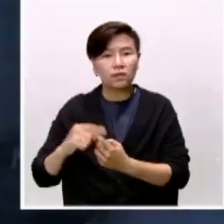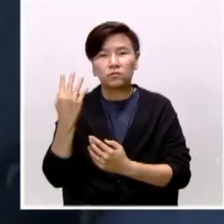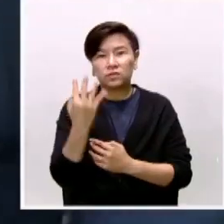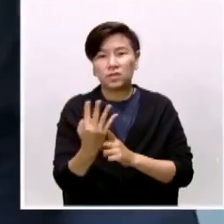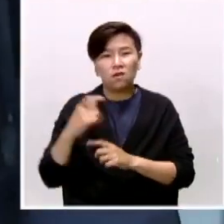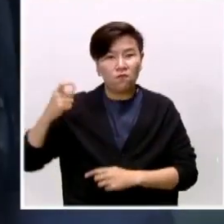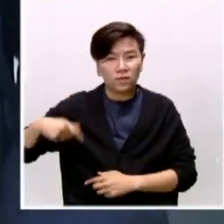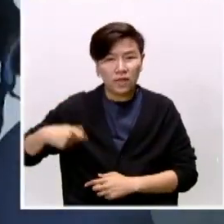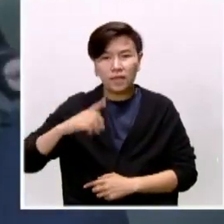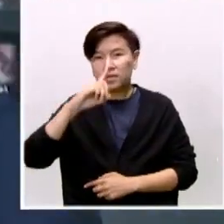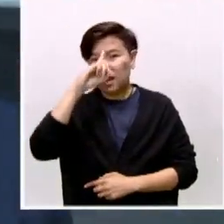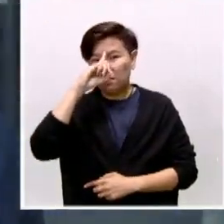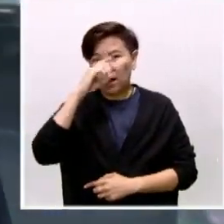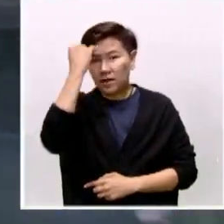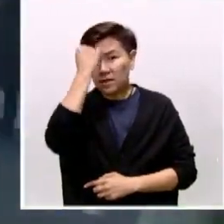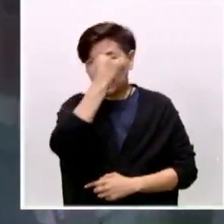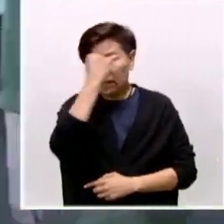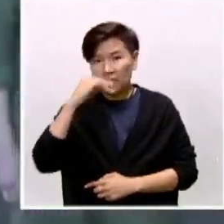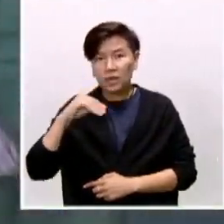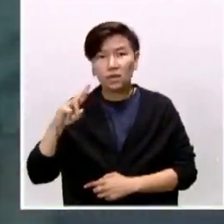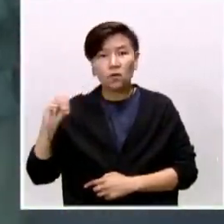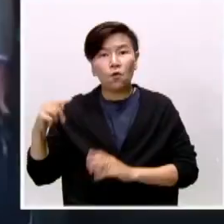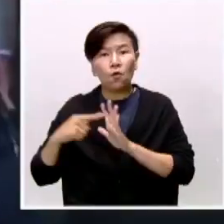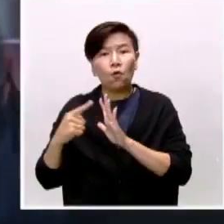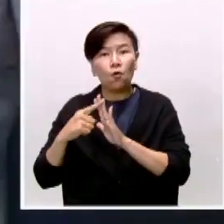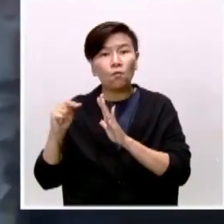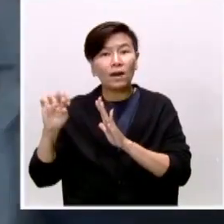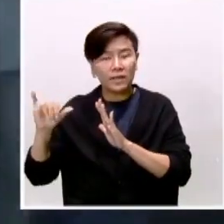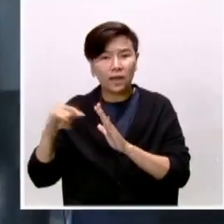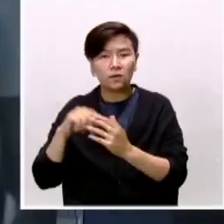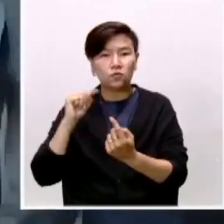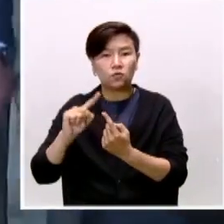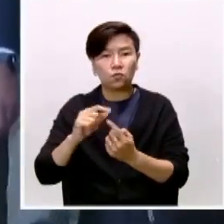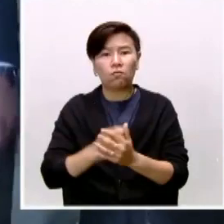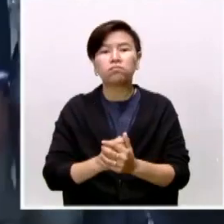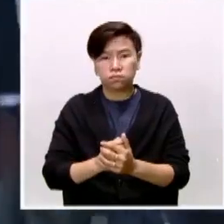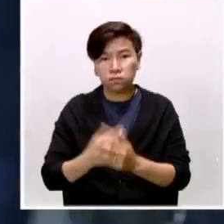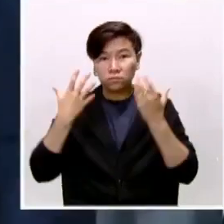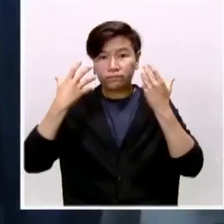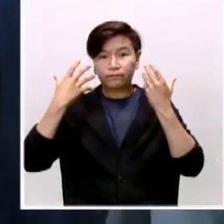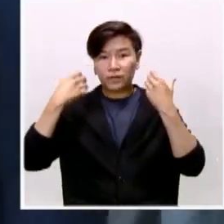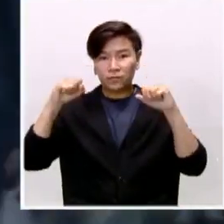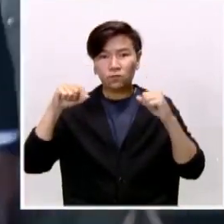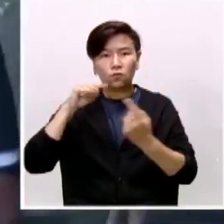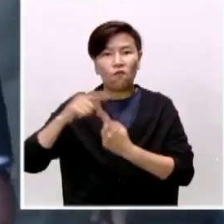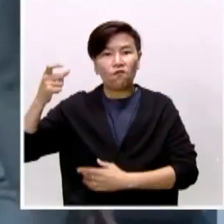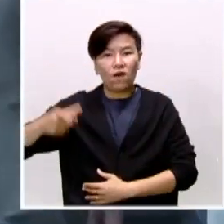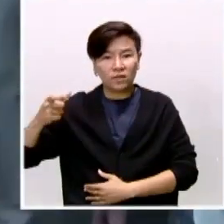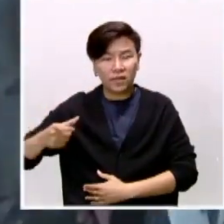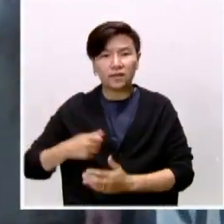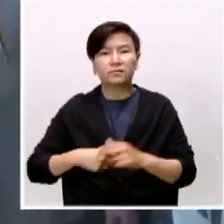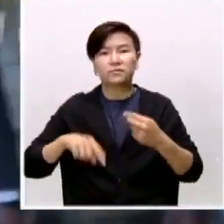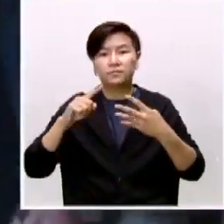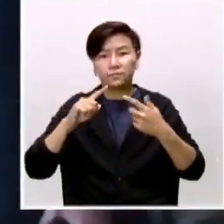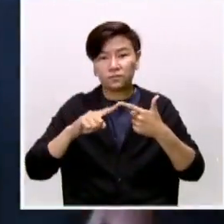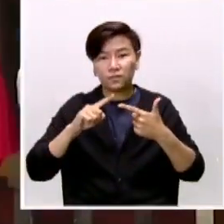มนีอิตาลีและโรมาเนียนะคะสำนักข่าว RT สื่อรัสเซียรายงานว่าประธานาธิบดีเอมมานูเอลมาครงของฝรั่งเศสนายโอลาฟโช